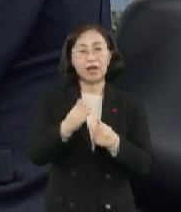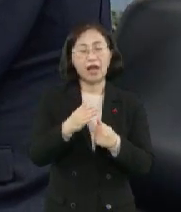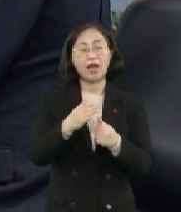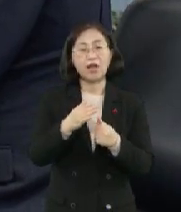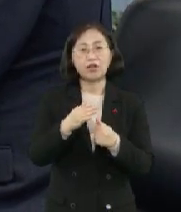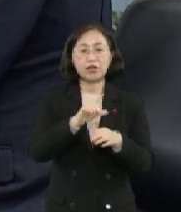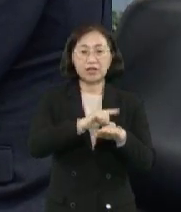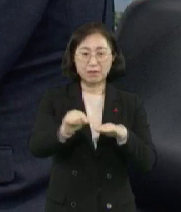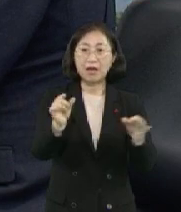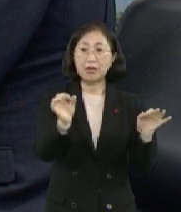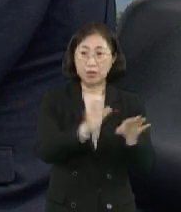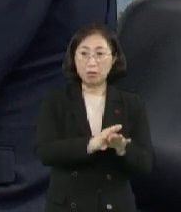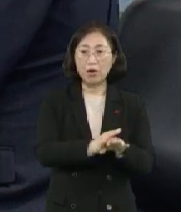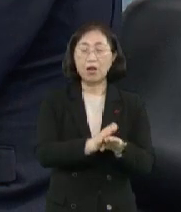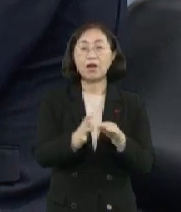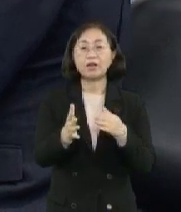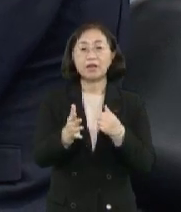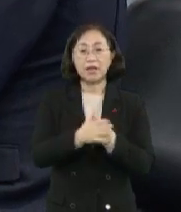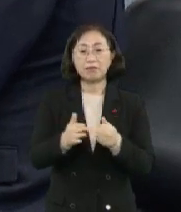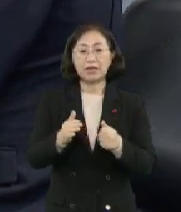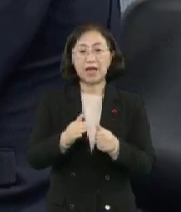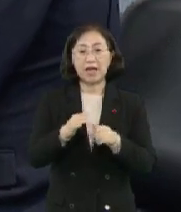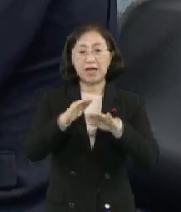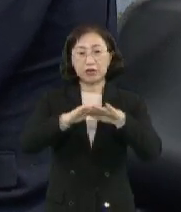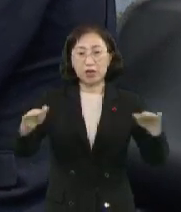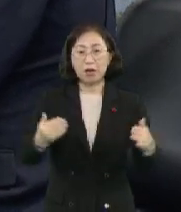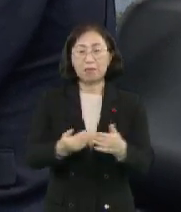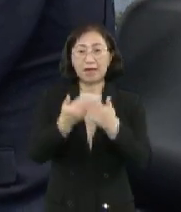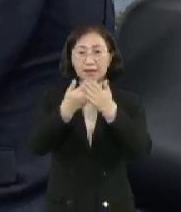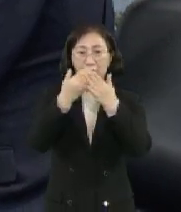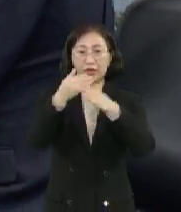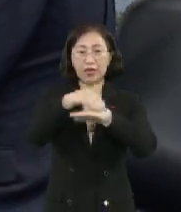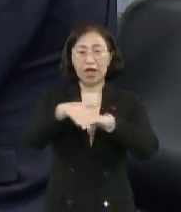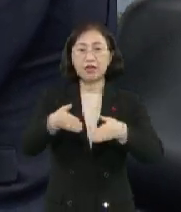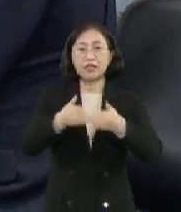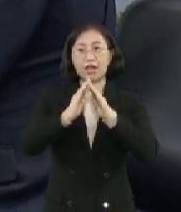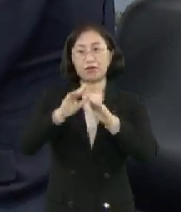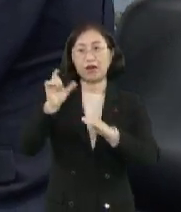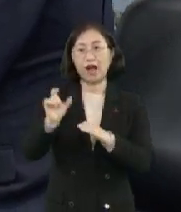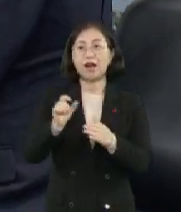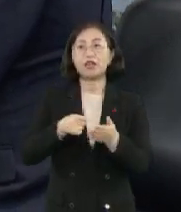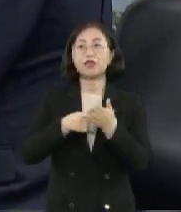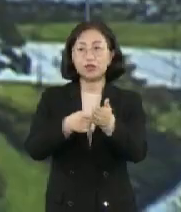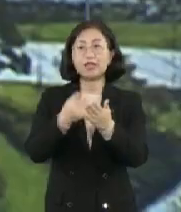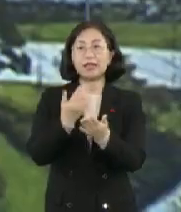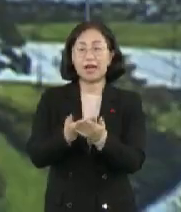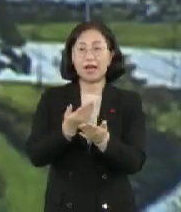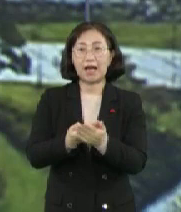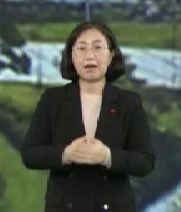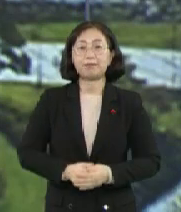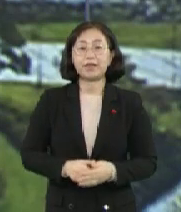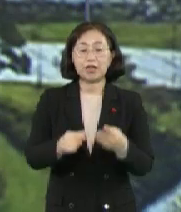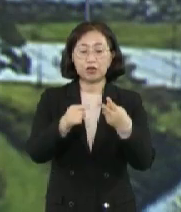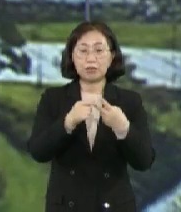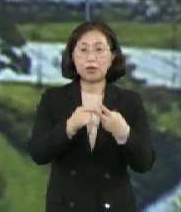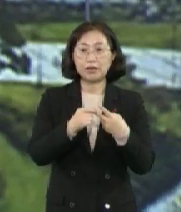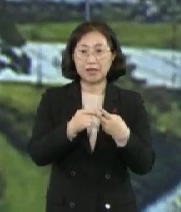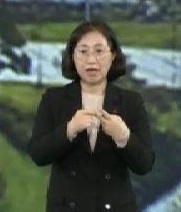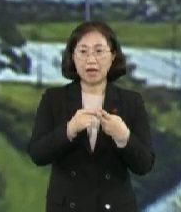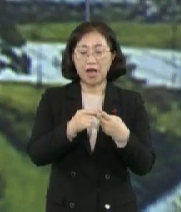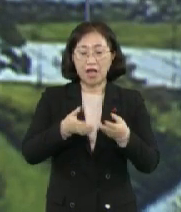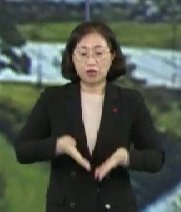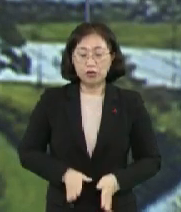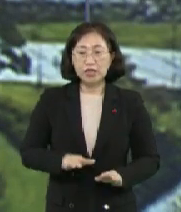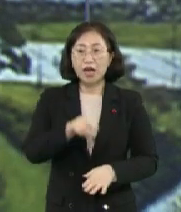막기 위해서도 국가 균형 발전을 확실히 세우고 강력하게 좀 실현해달라. 그런 말씀을 드리고요. 또 잘 아시다시피 대한민국